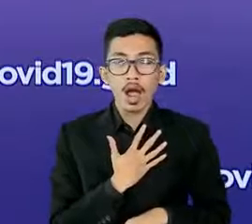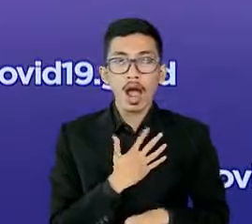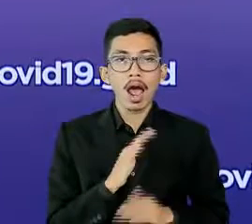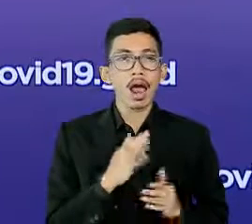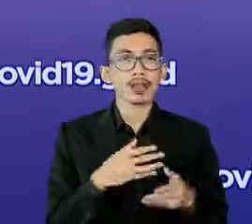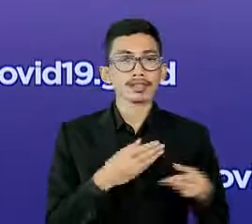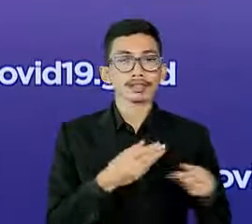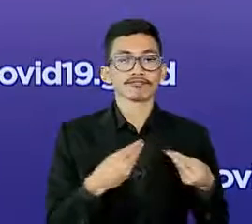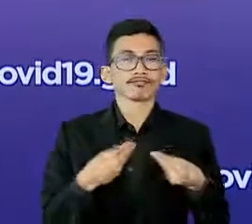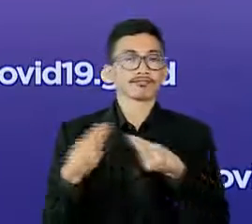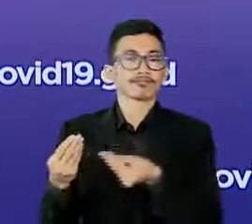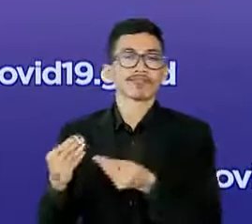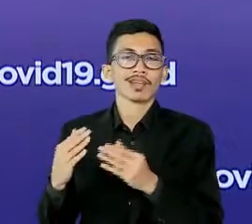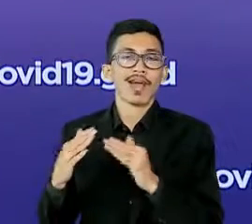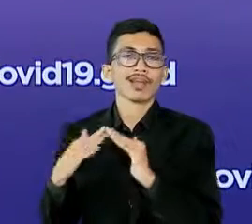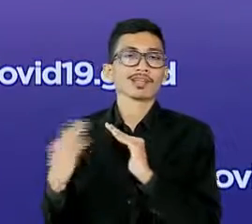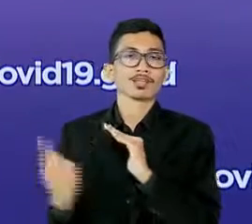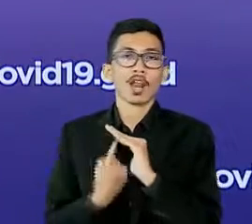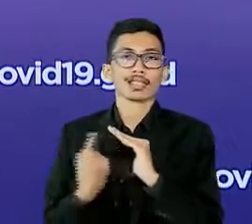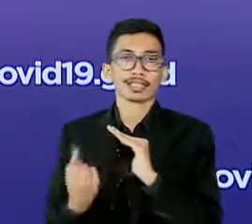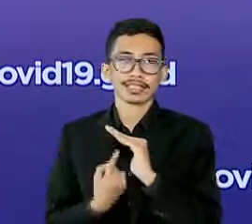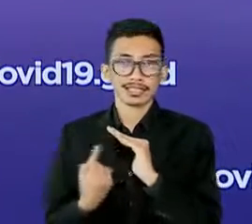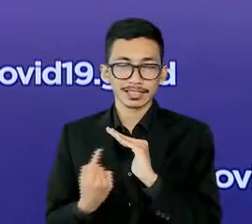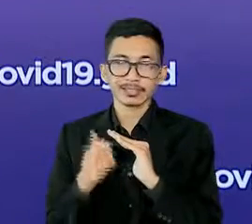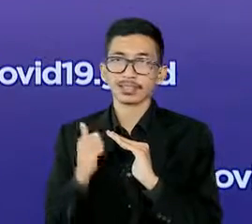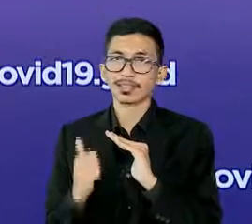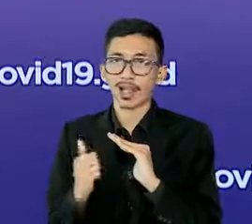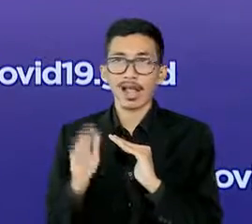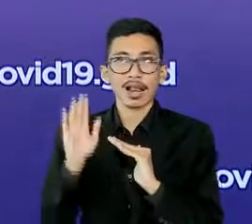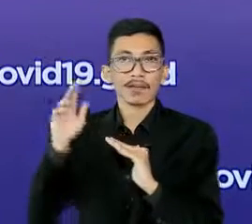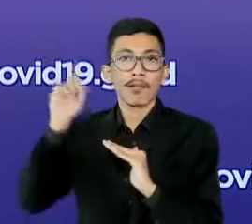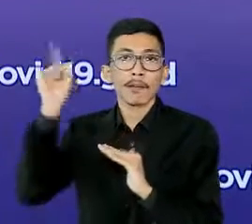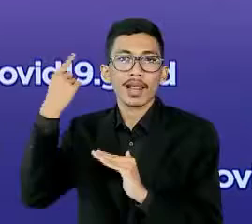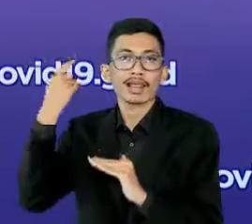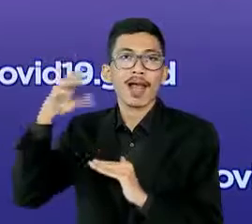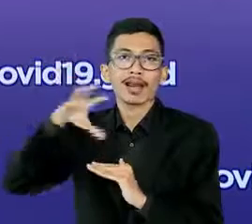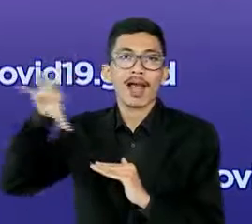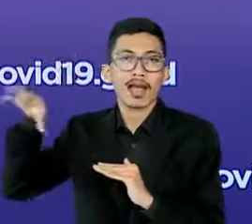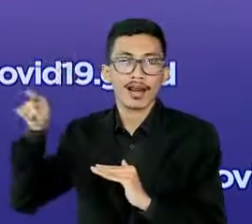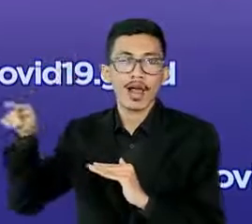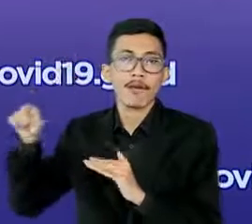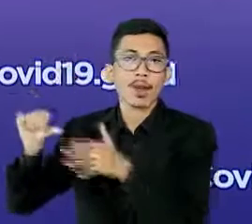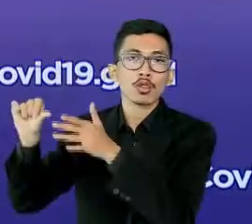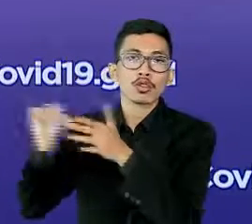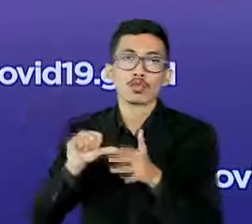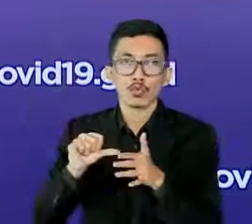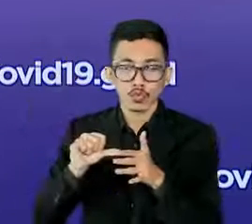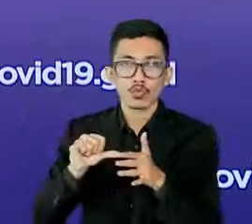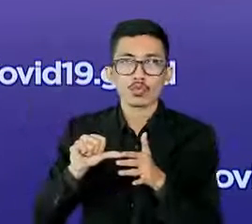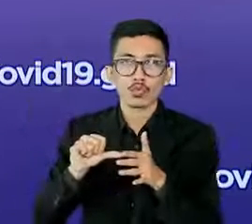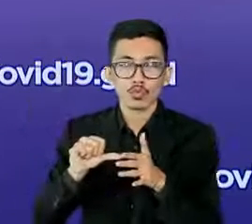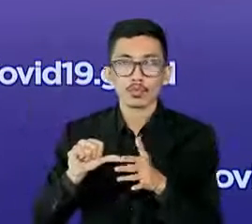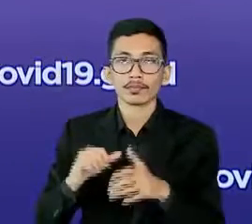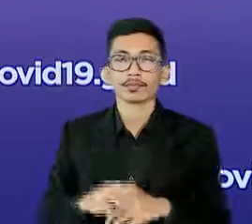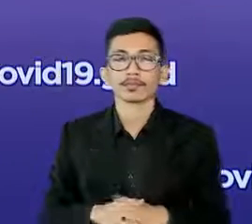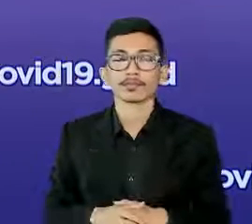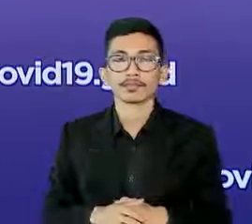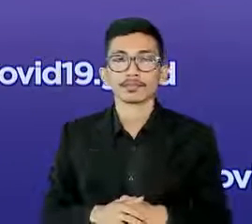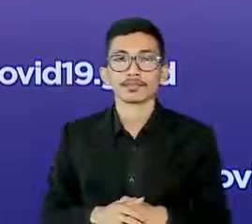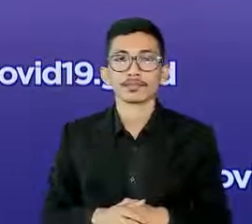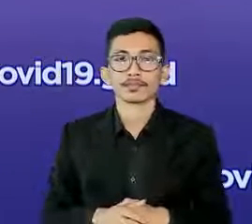isolasi terpusat yang nanti akan dikelola oleh pemerintah daerah maupun secara nasional oleh Satgas